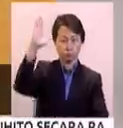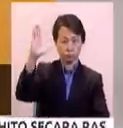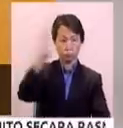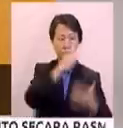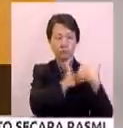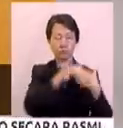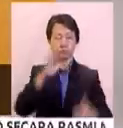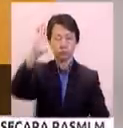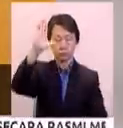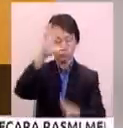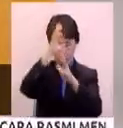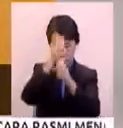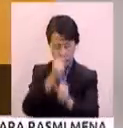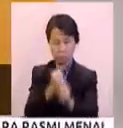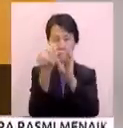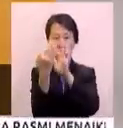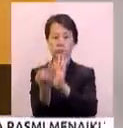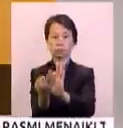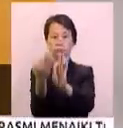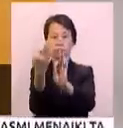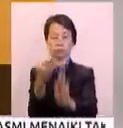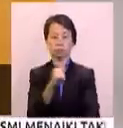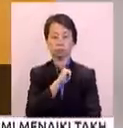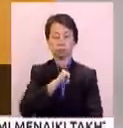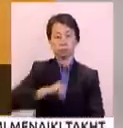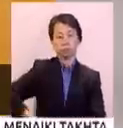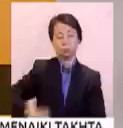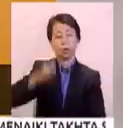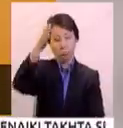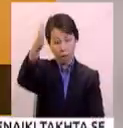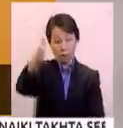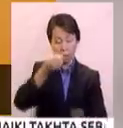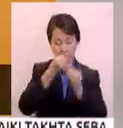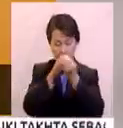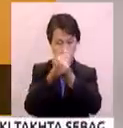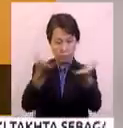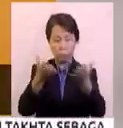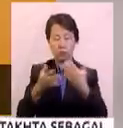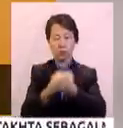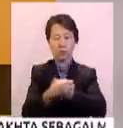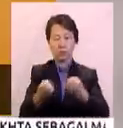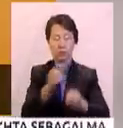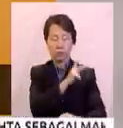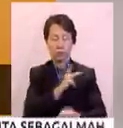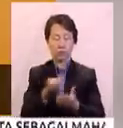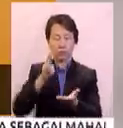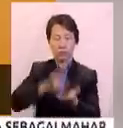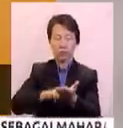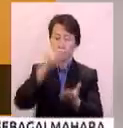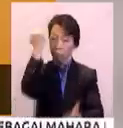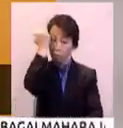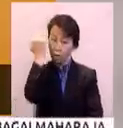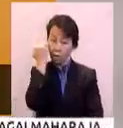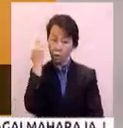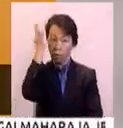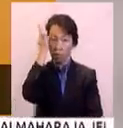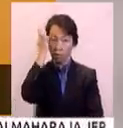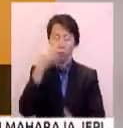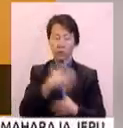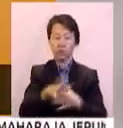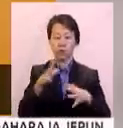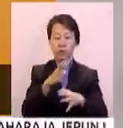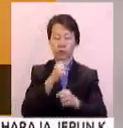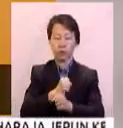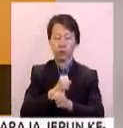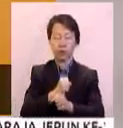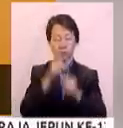jawatan dan sumpah setia di hadapan Yang di-Pertuan Agong akan dimaklumkan Pejabat Ketua Pendaftar Mahkamah Persekutuan setelah mendapat